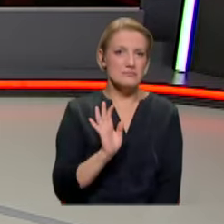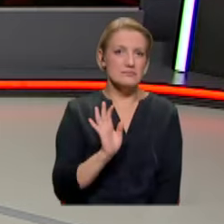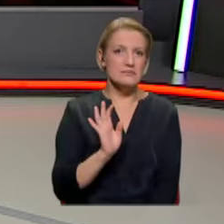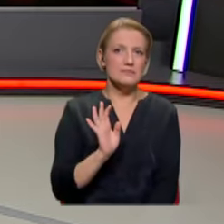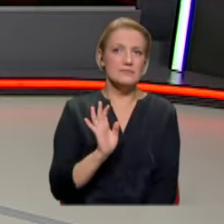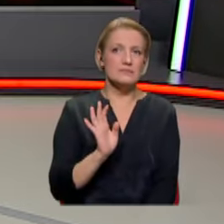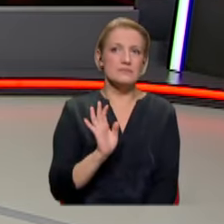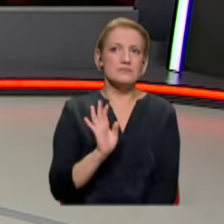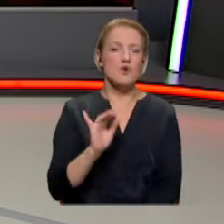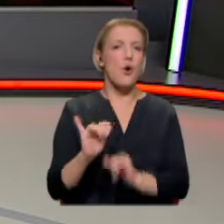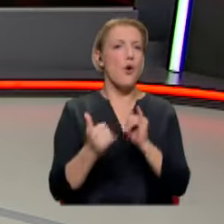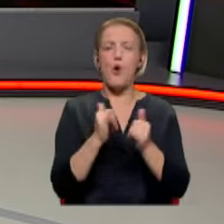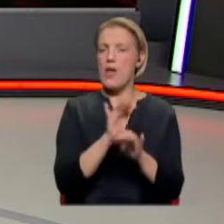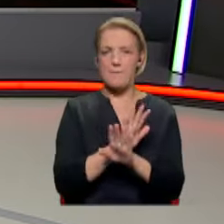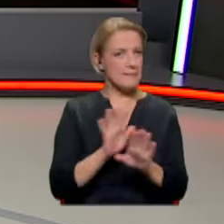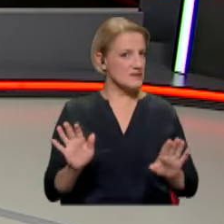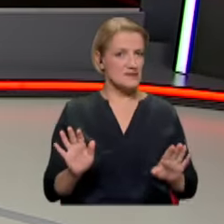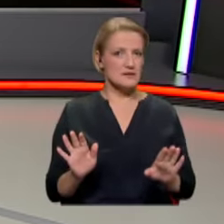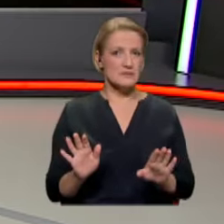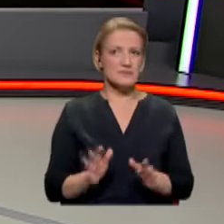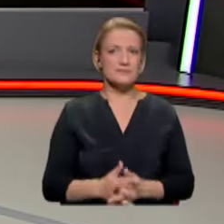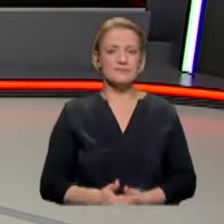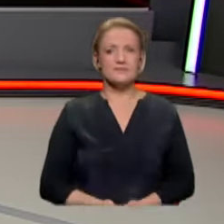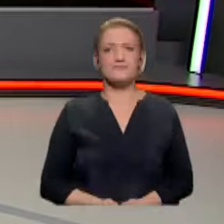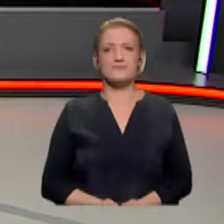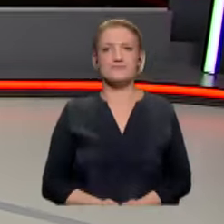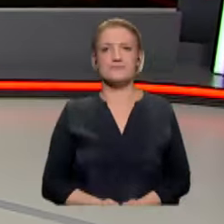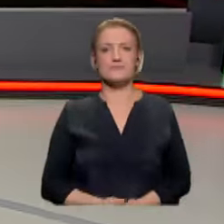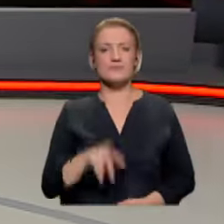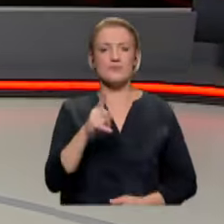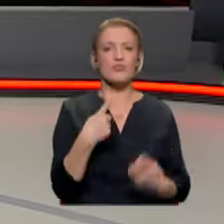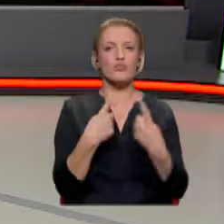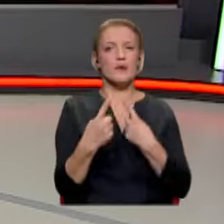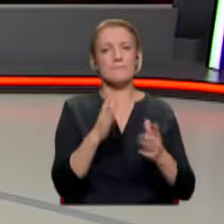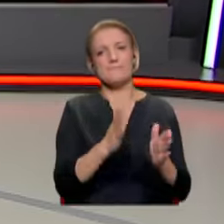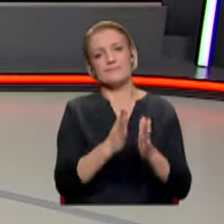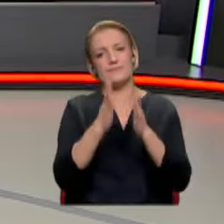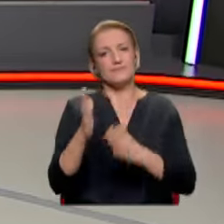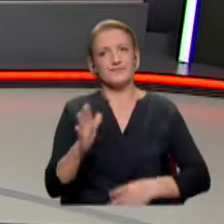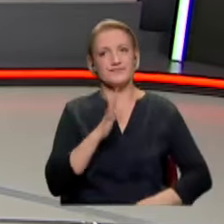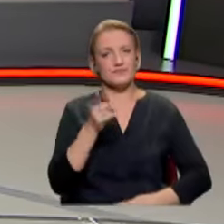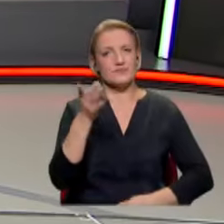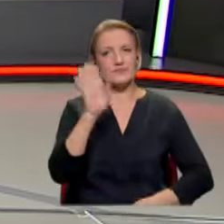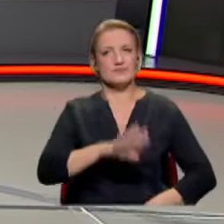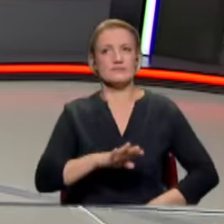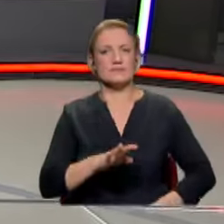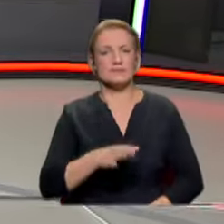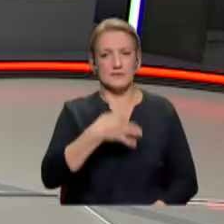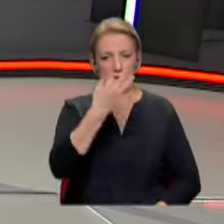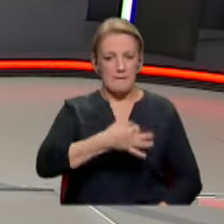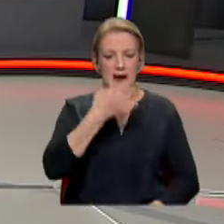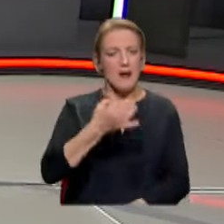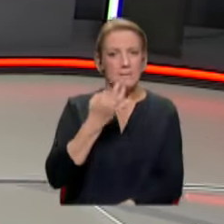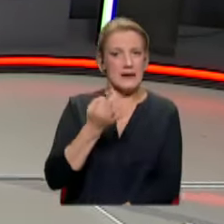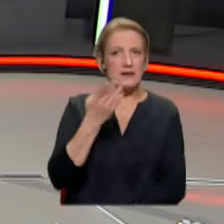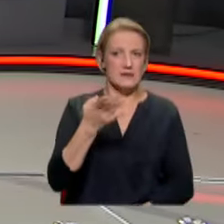basit oynanmaz yani şimdi gel Bu konuşmanın başka kısımları da var Onlara sonra haberler